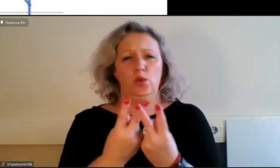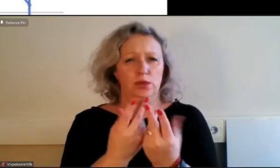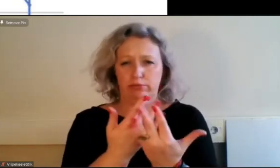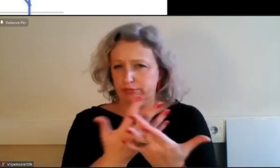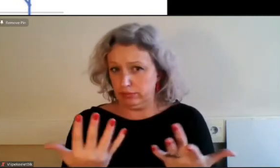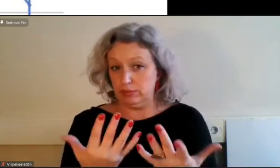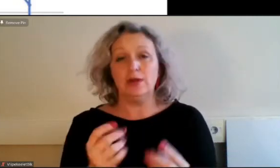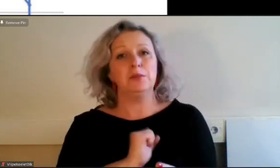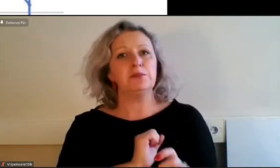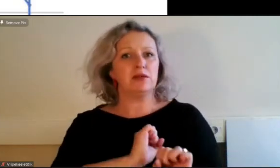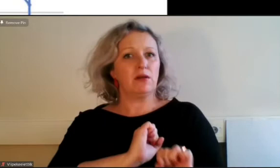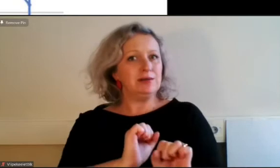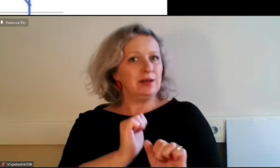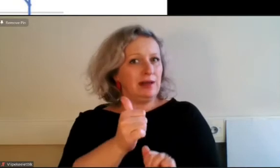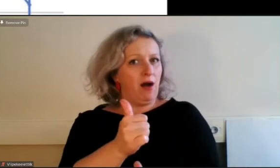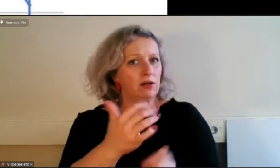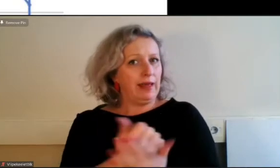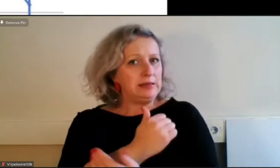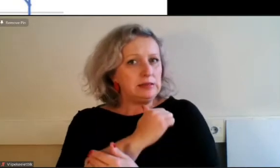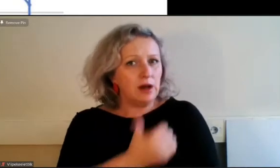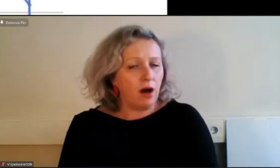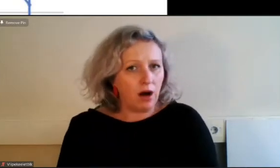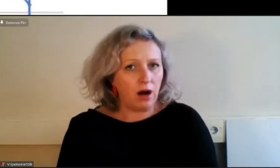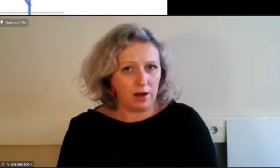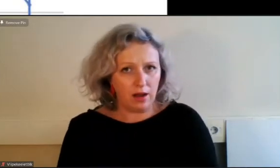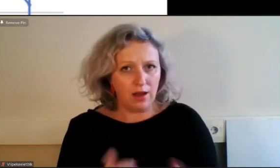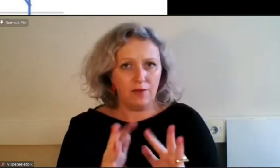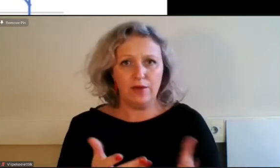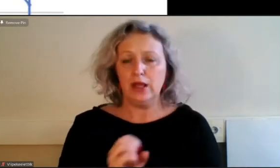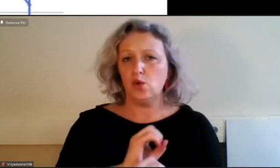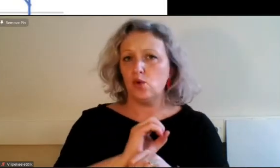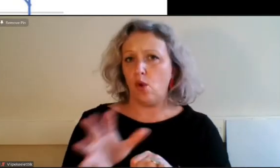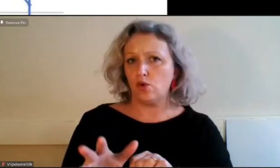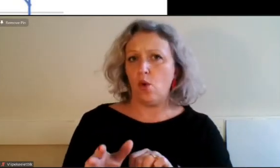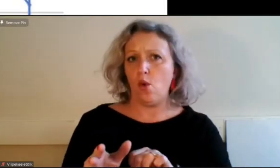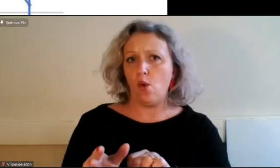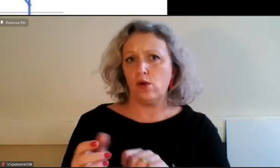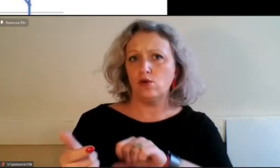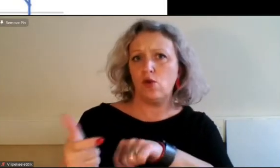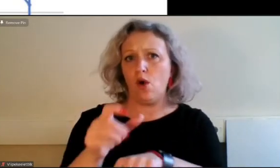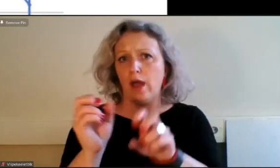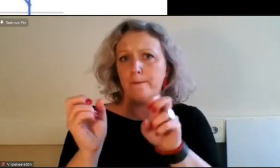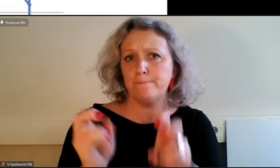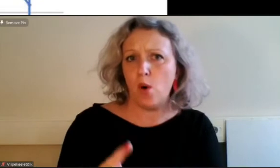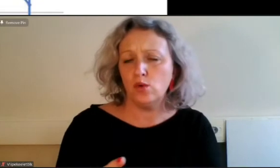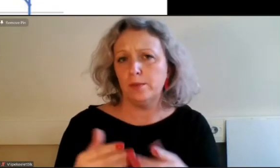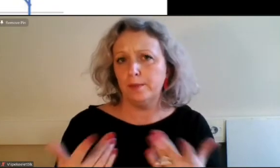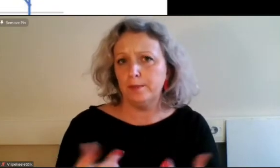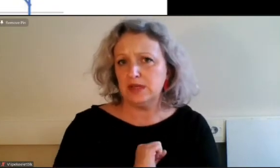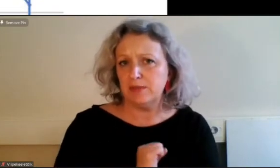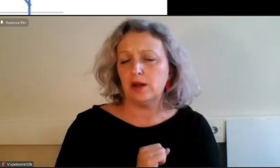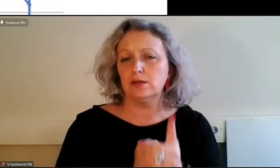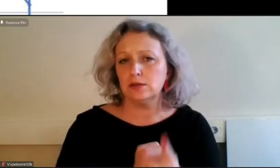Modernaga. Ja sinisega on Jansseni või Johnson & Johnsoni vaktsiin, mille esialgne kaitse pole nii